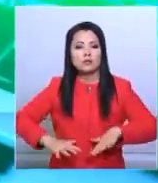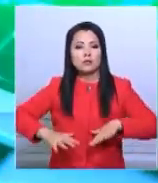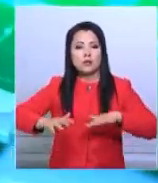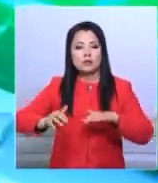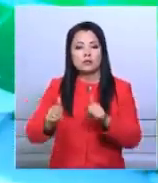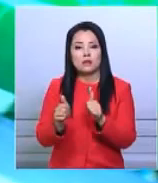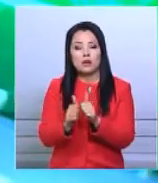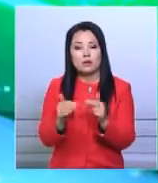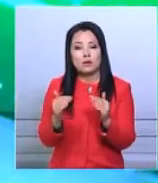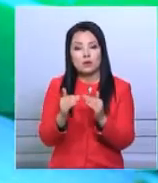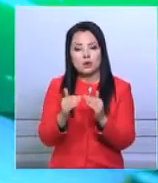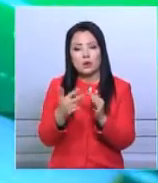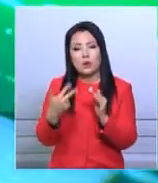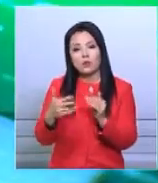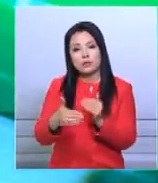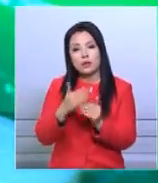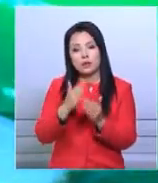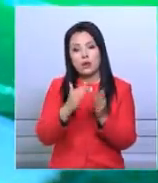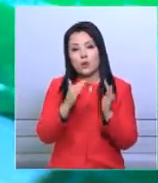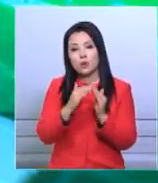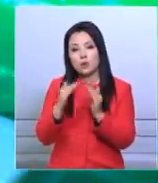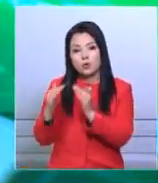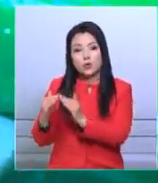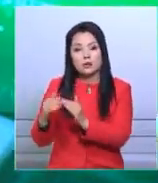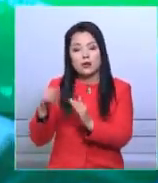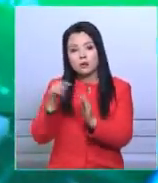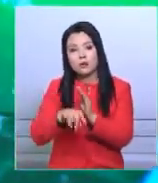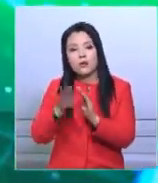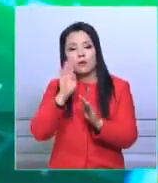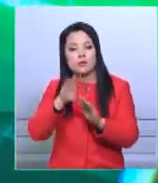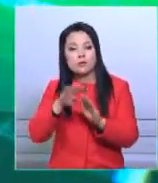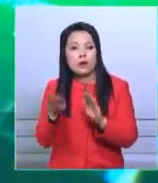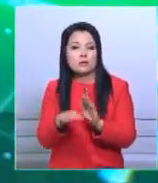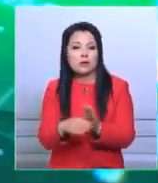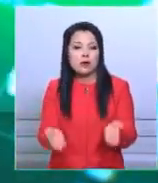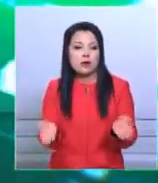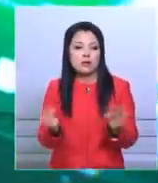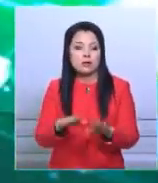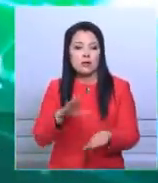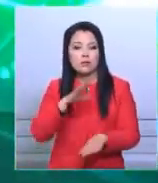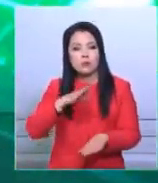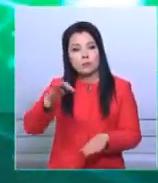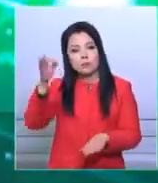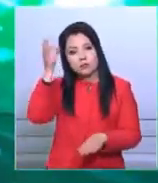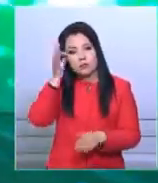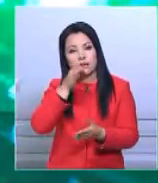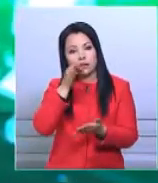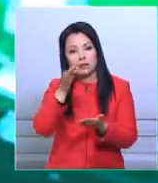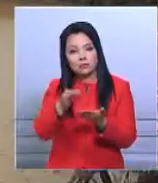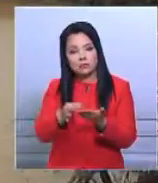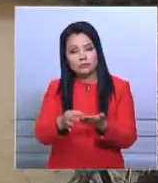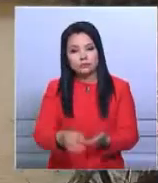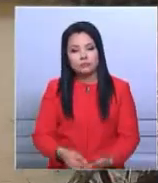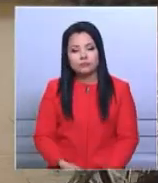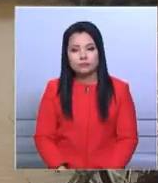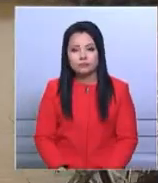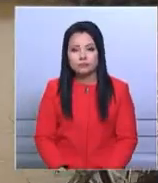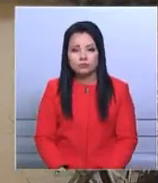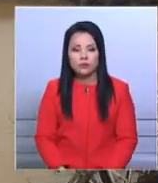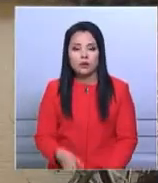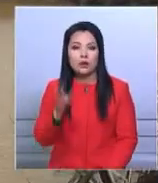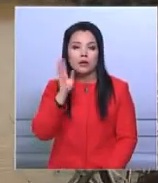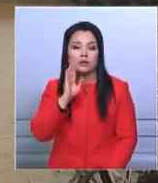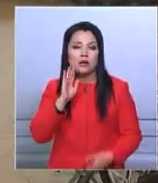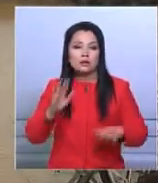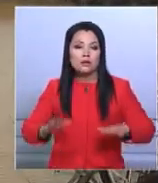жақын орналасқан 30 шақты үйге су кірген болатын. Тақырыпты тілшіміз Дамир Берікұлы толықтырады. Тасыған